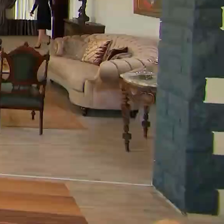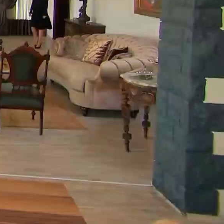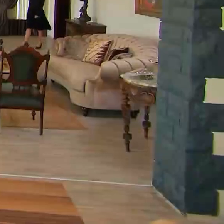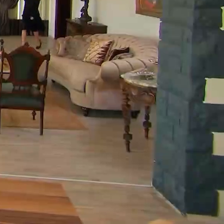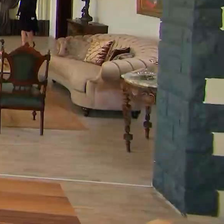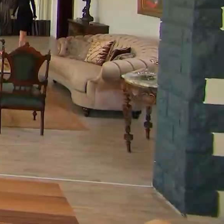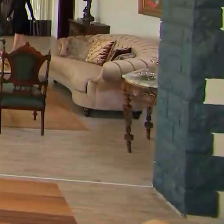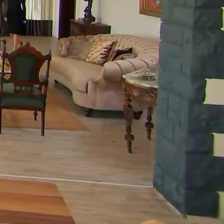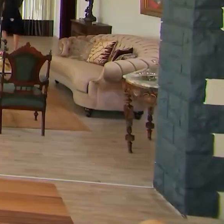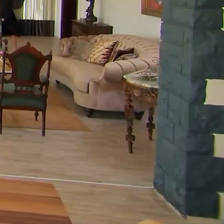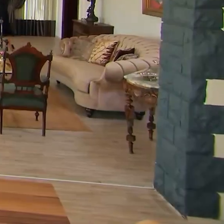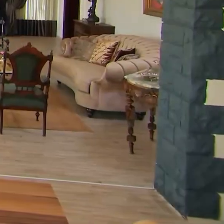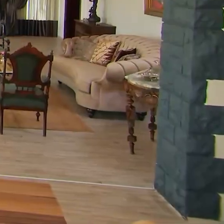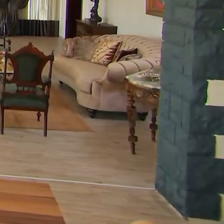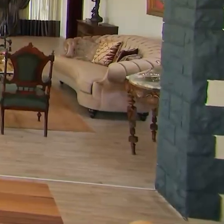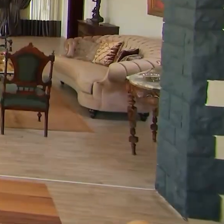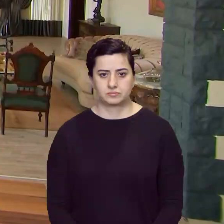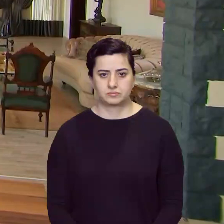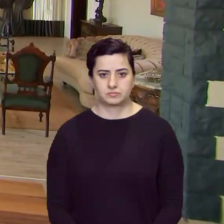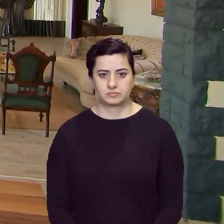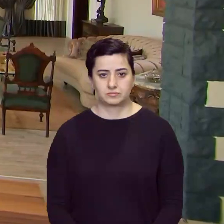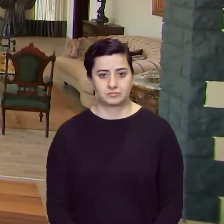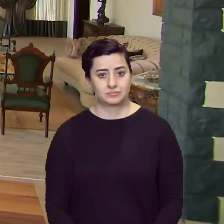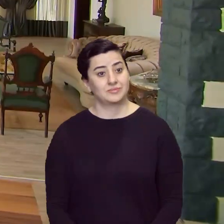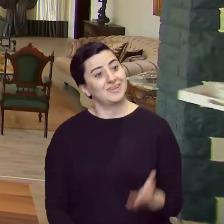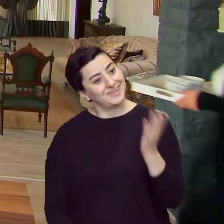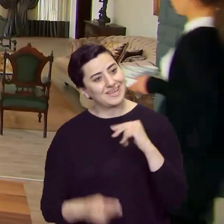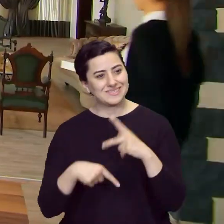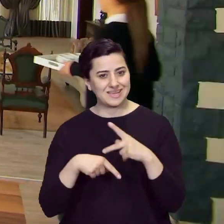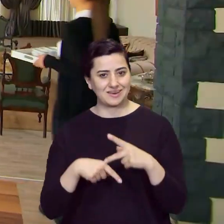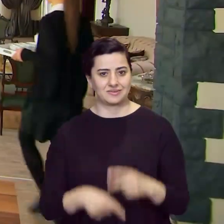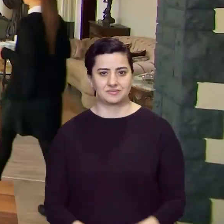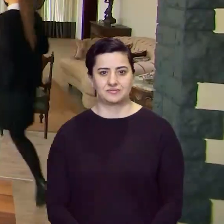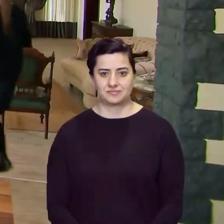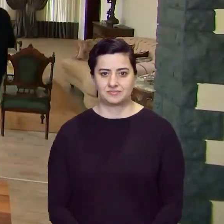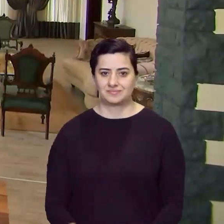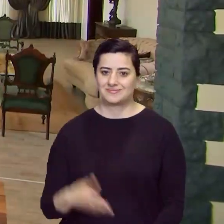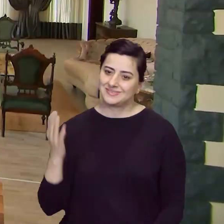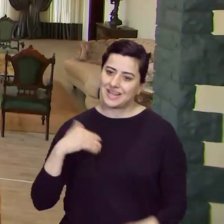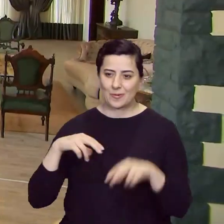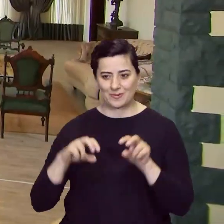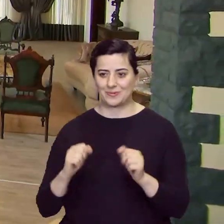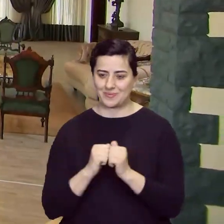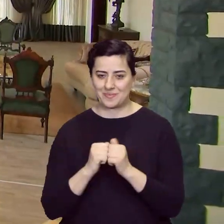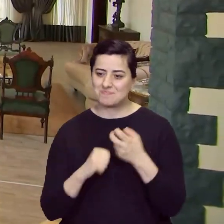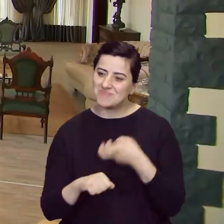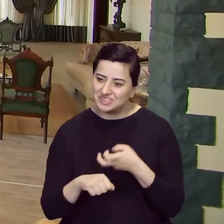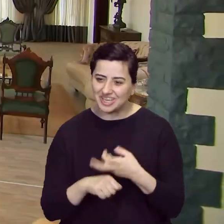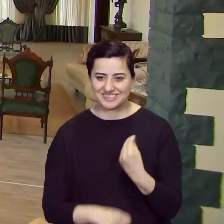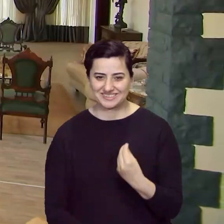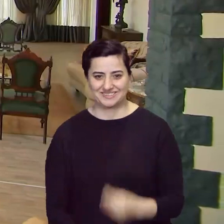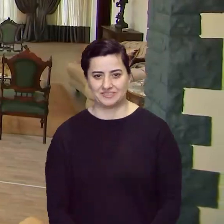Zehra salona geliyor. Cevriye ile Ayşe kafa kafaya vermiş. Aa gel Zehra. Gel benim ustamdan gel. Otur aşağı.